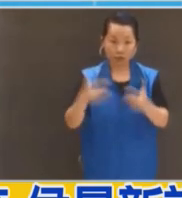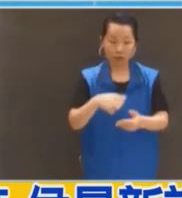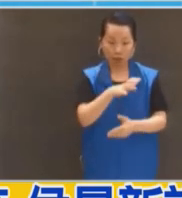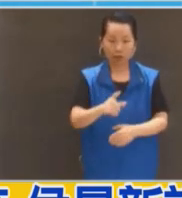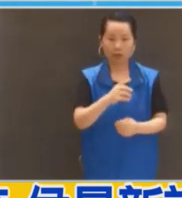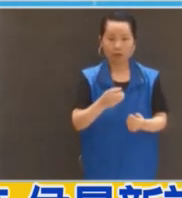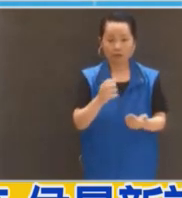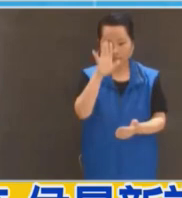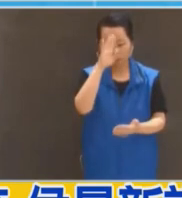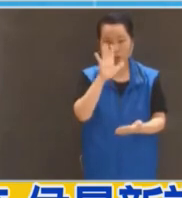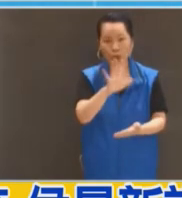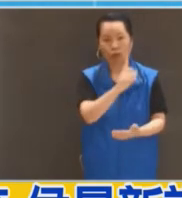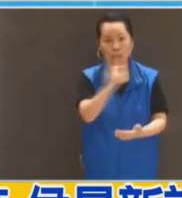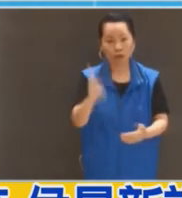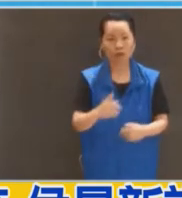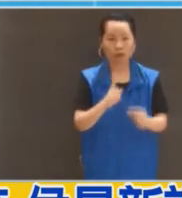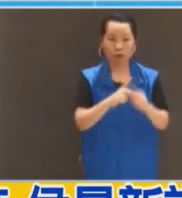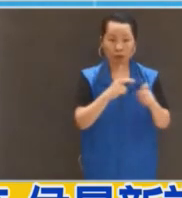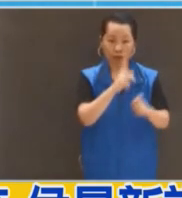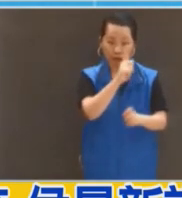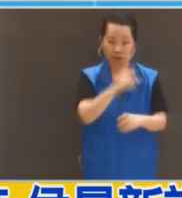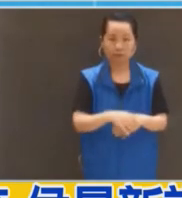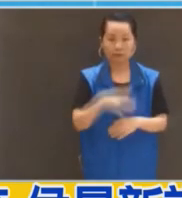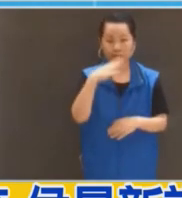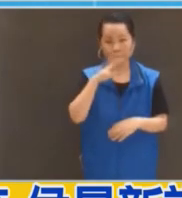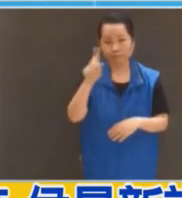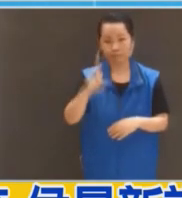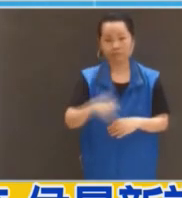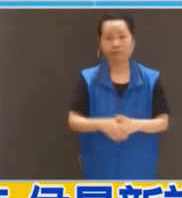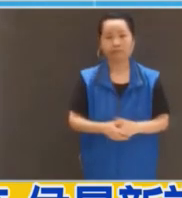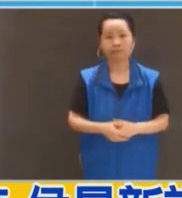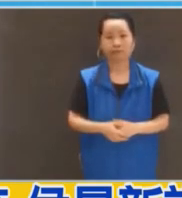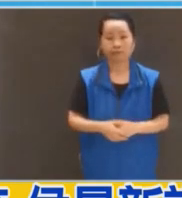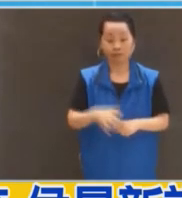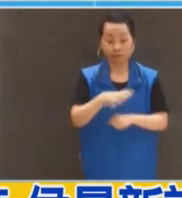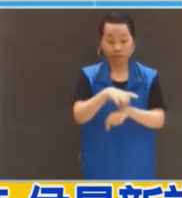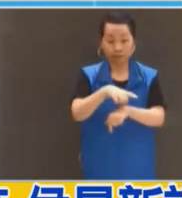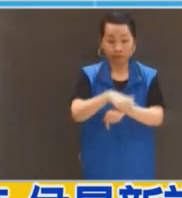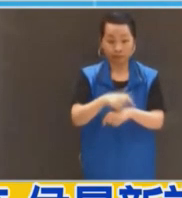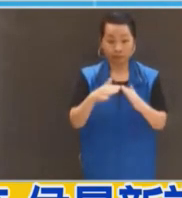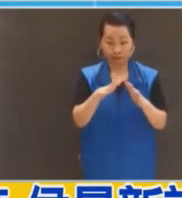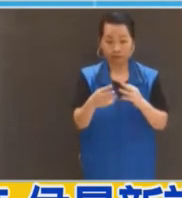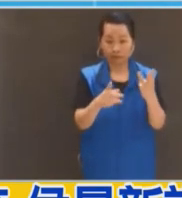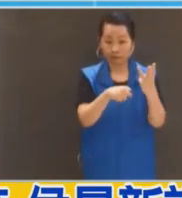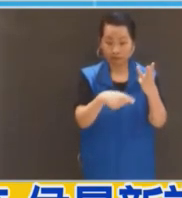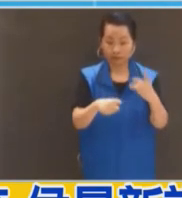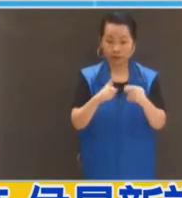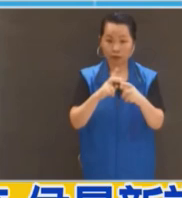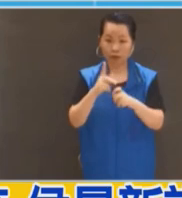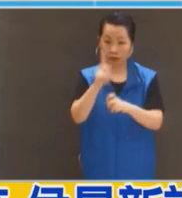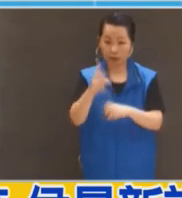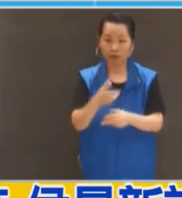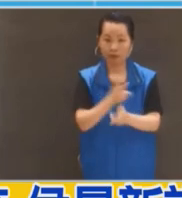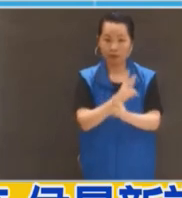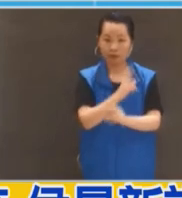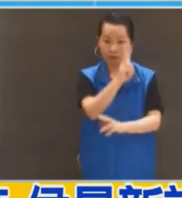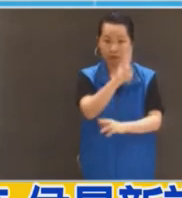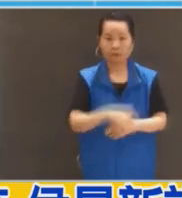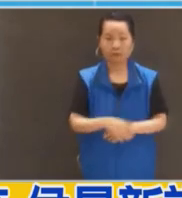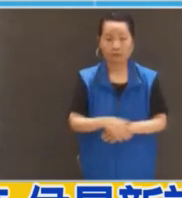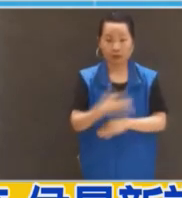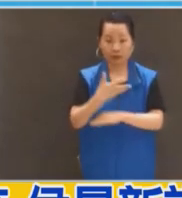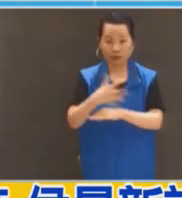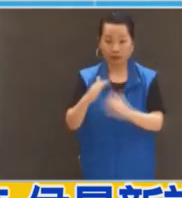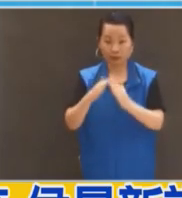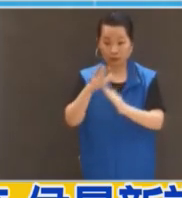1人，综合3人，汐止1人。至于华南市场有3人，综合1人，板桥2人，滨江